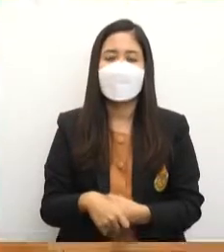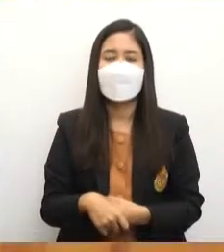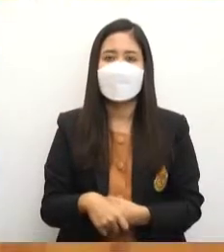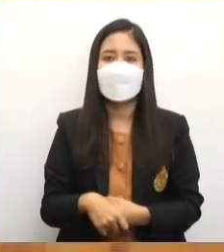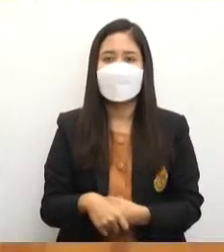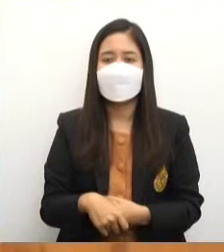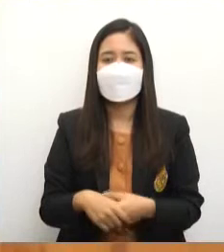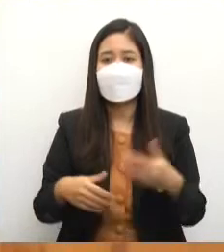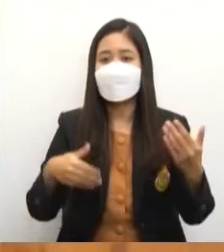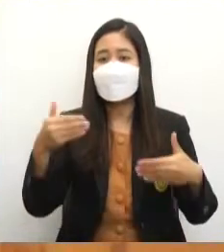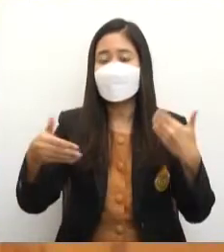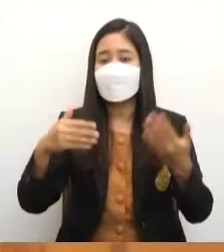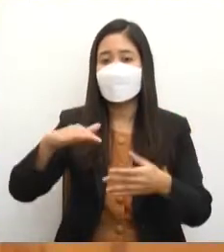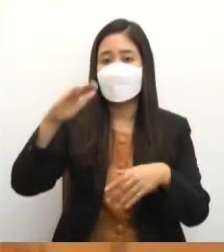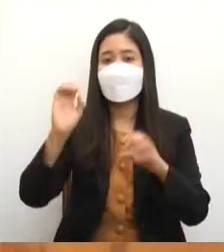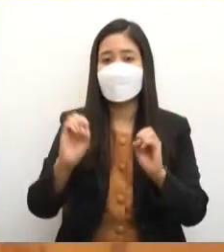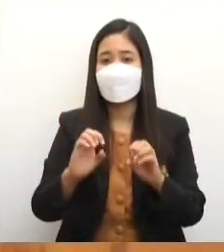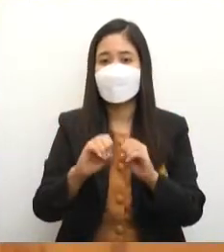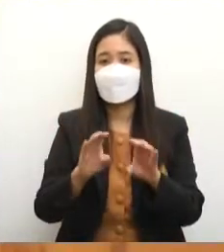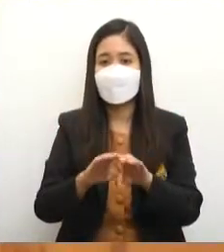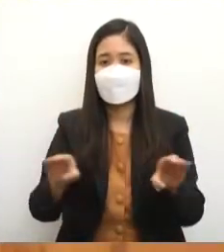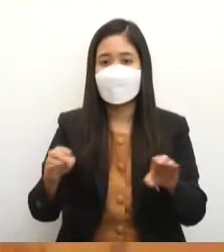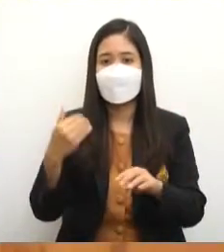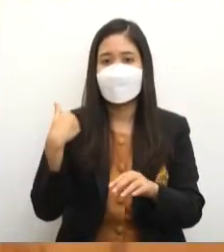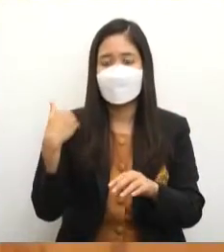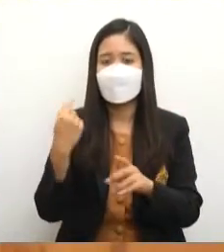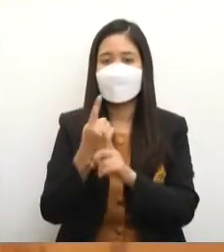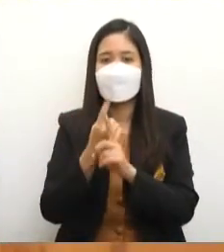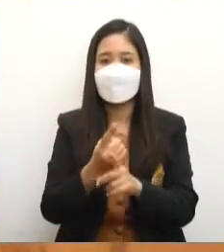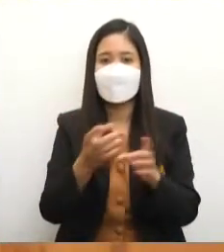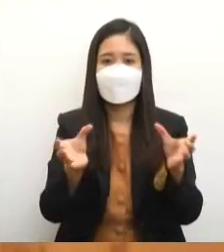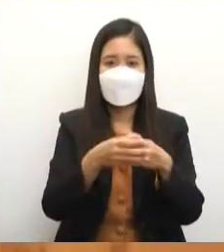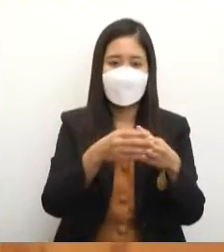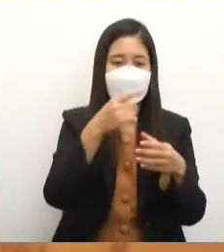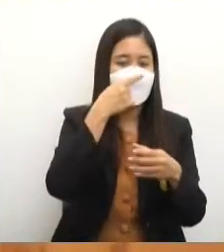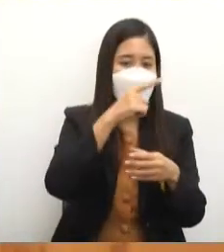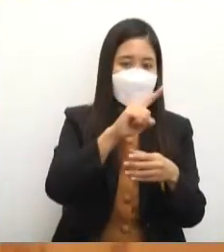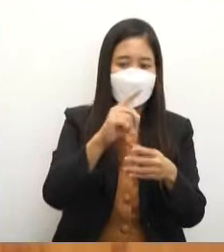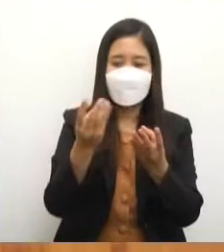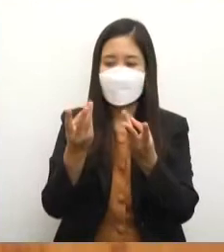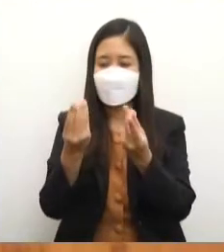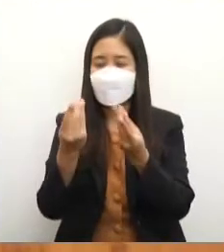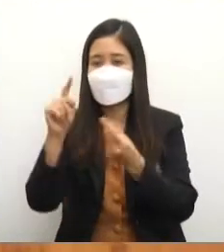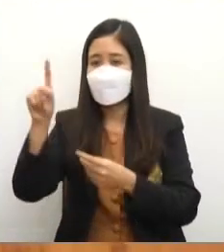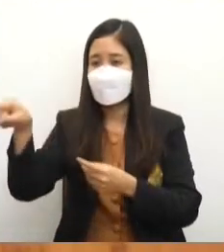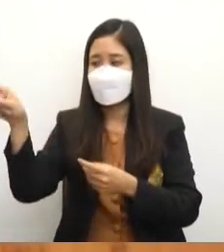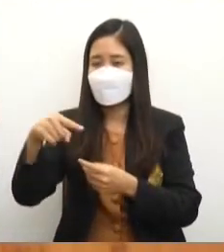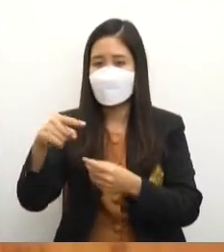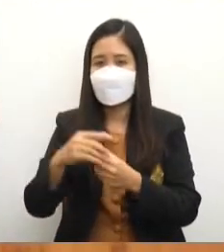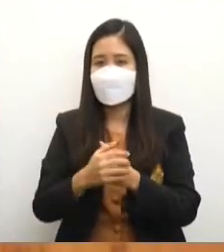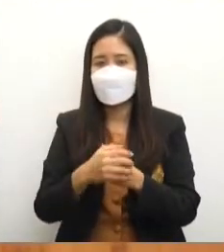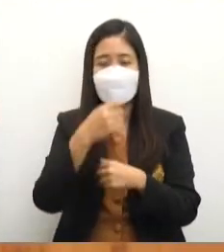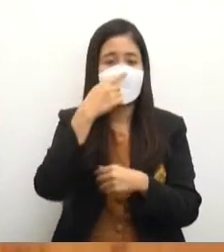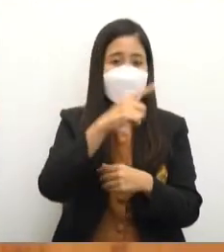กิจกรรมพี่สอนน้องเราจะแบ่งเป็น3สาระก็คือภาษาไทยคณิตศาสตร์แล้วก็ภาษาอังกฤษซึ่งภาษาไท